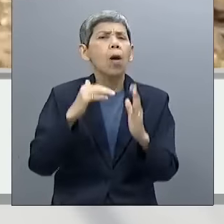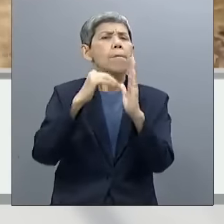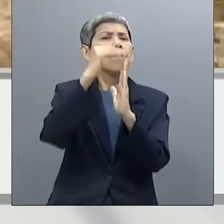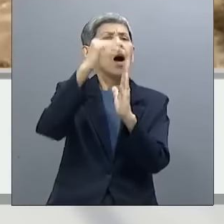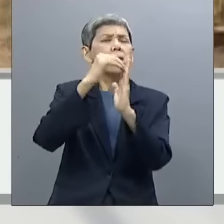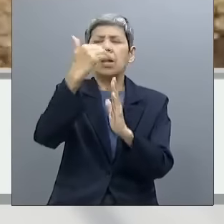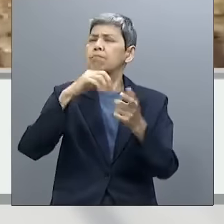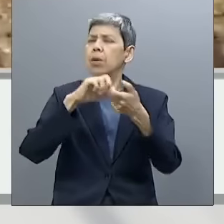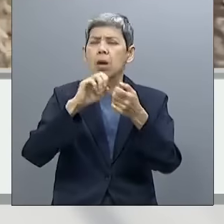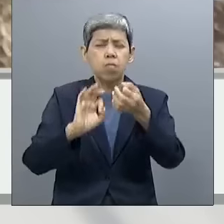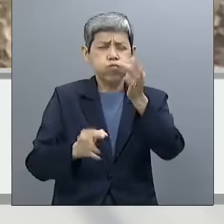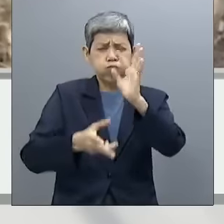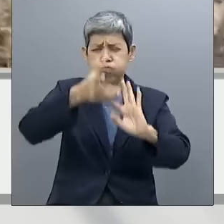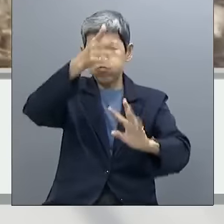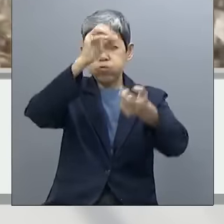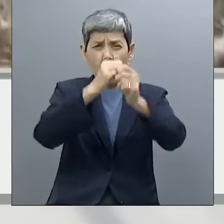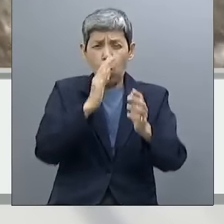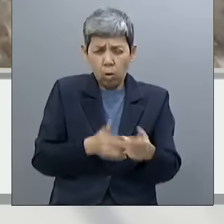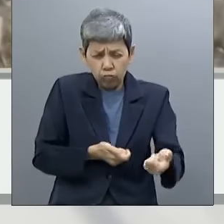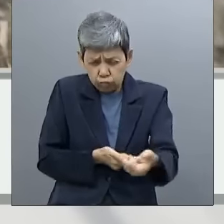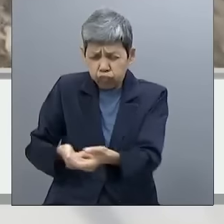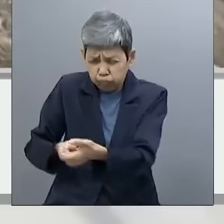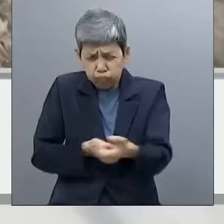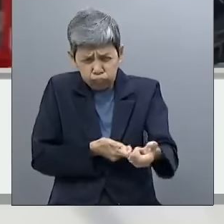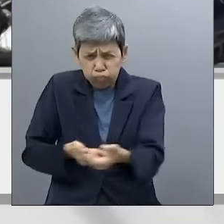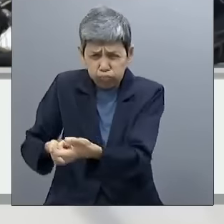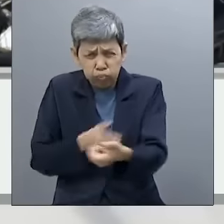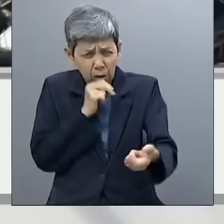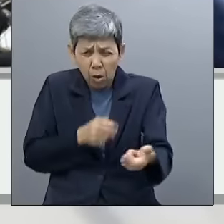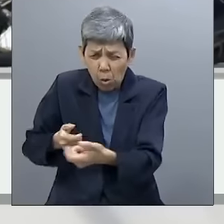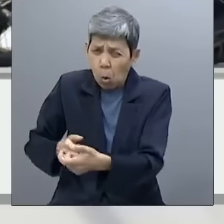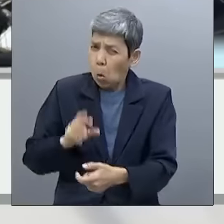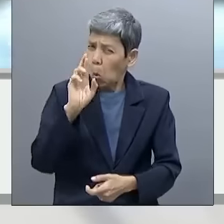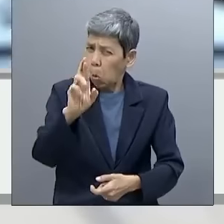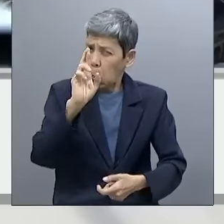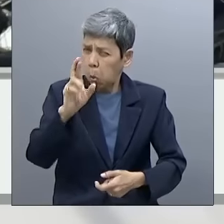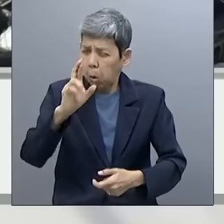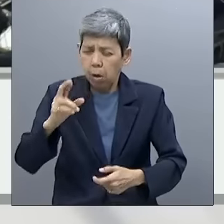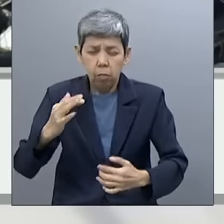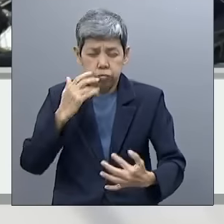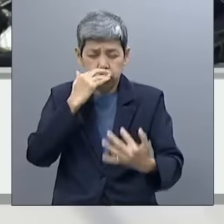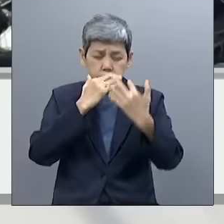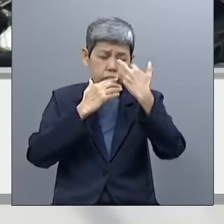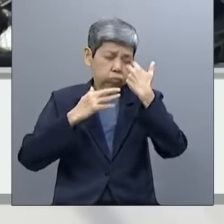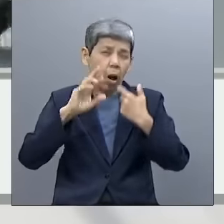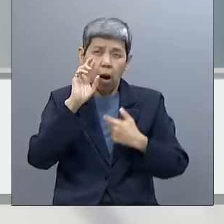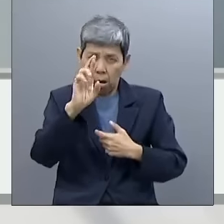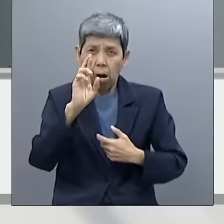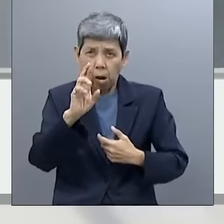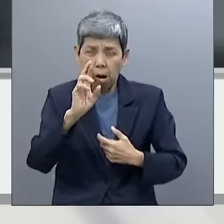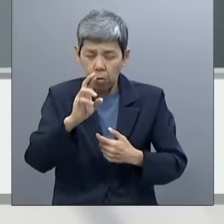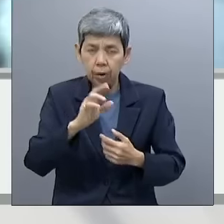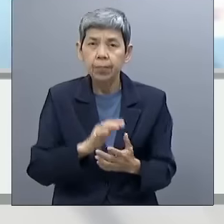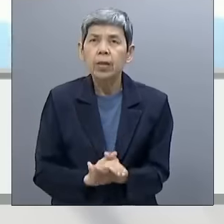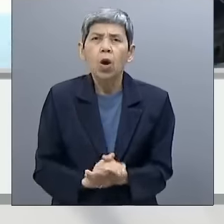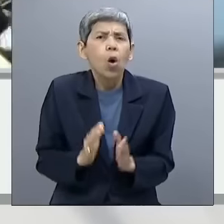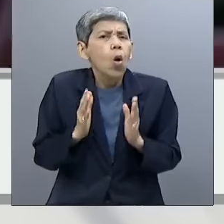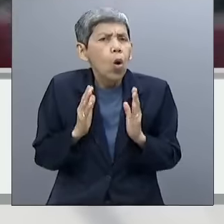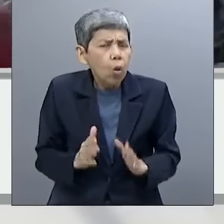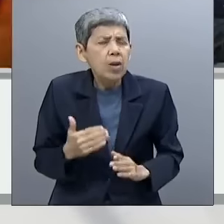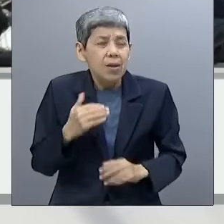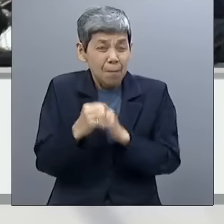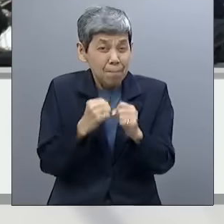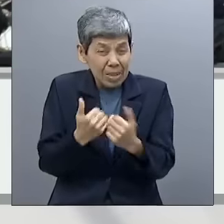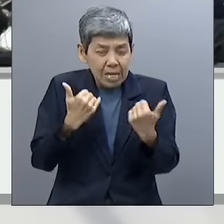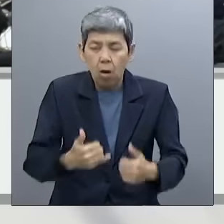เนี่ยมีไฟป่าอยู่คนที่ทำหน้าที่ดับไฟป่ายิ่งมีความเสี่ยงต่อสุขภาพเพิ่มขึ้นด้วยนะคะหลายคนบอกว่าปี